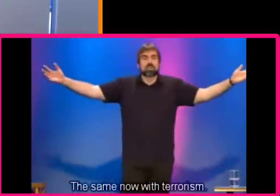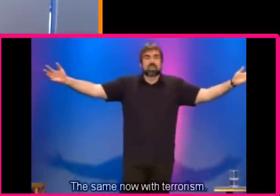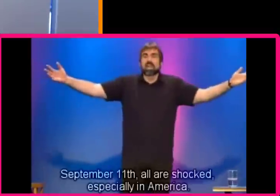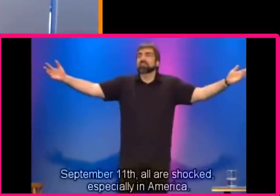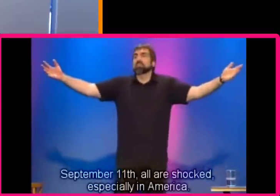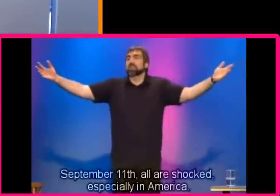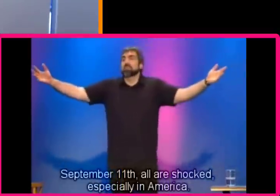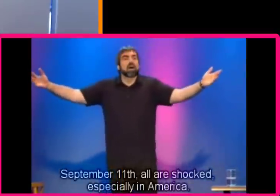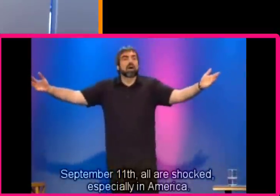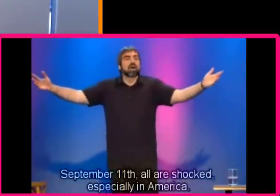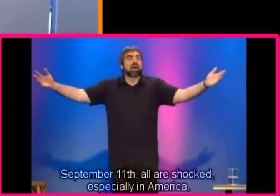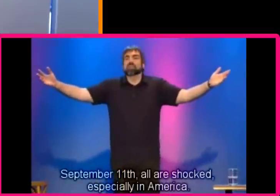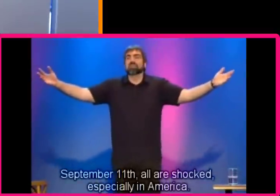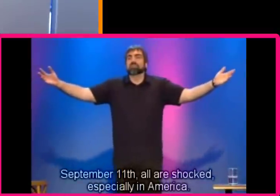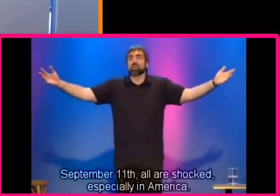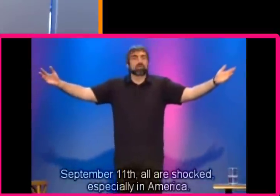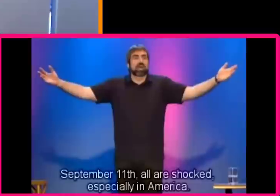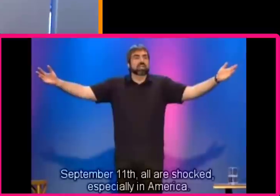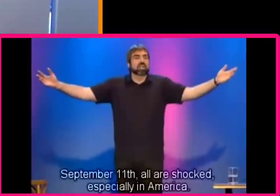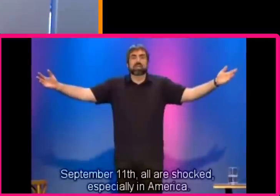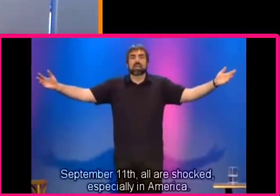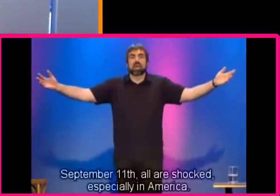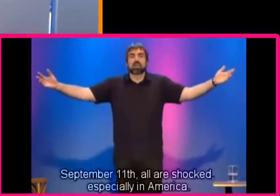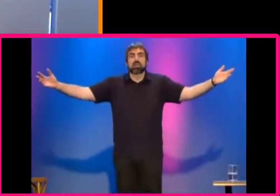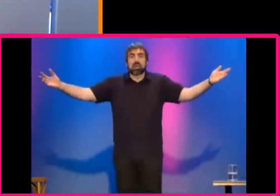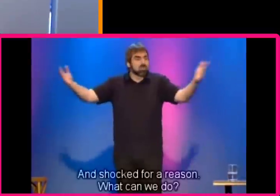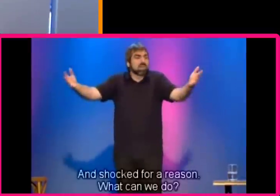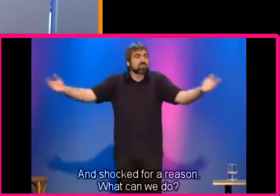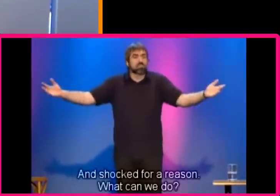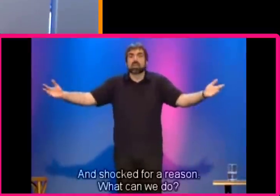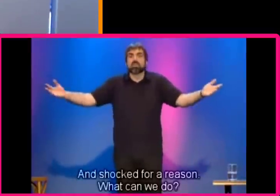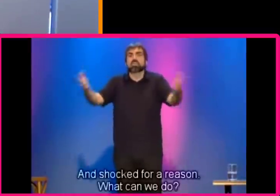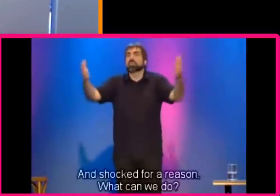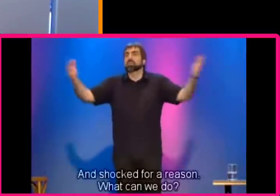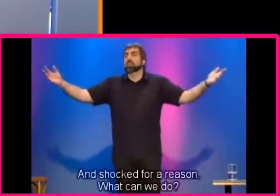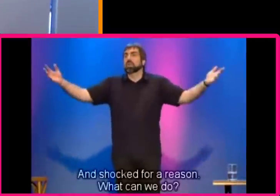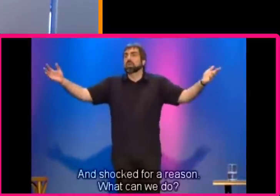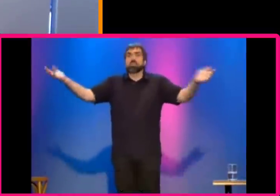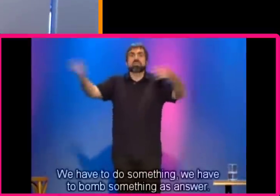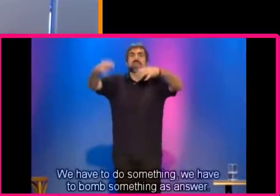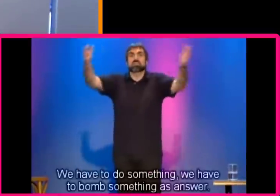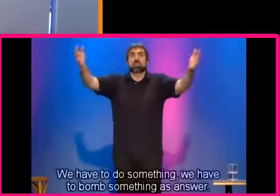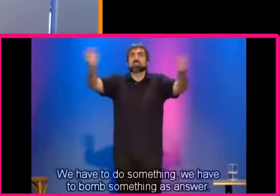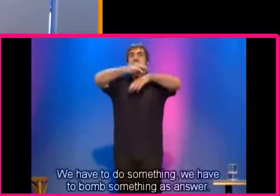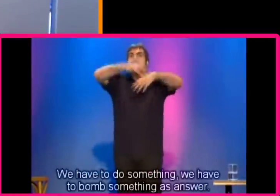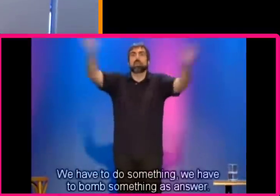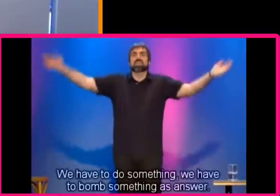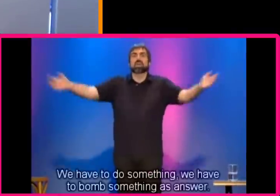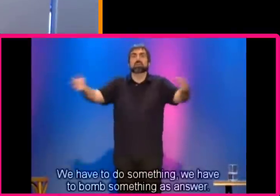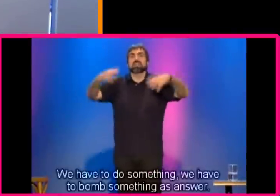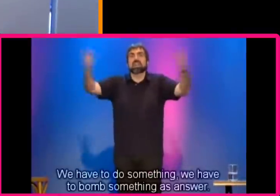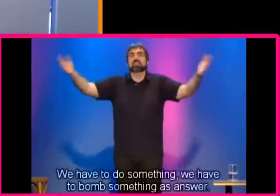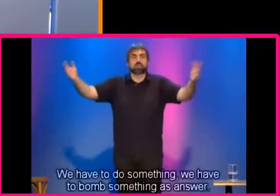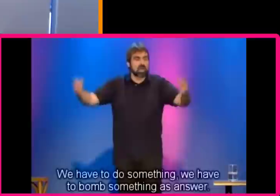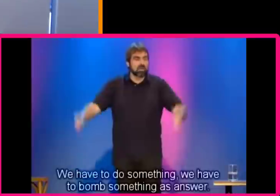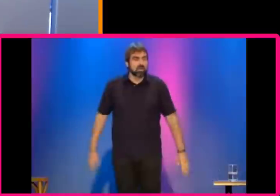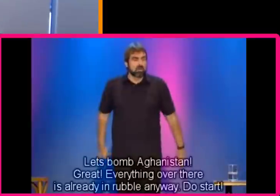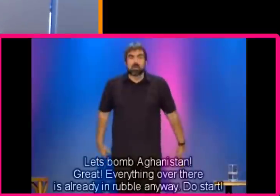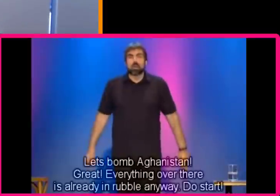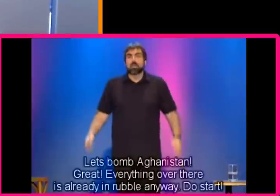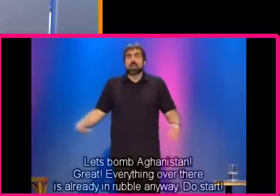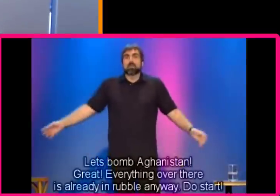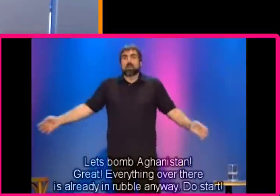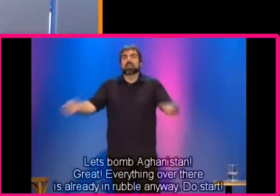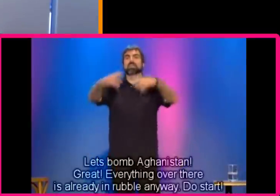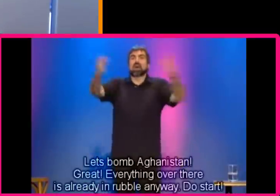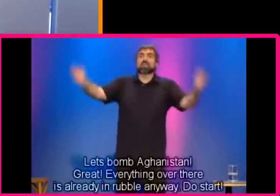elfter september alle sind geschockt vor allen dingen amerika auch zu recht geschaut was können wir tun wir müssen etwas tun müssen einfach kombinieren als antwort ja